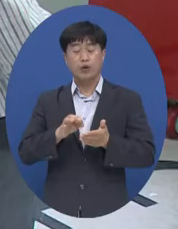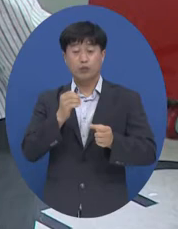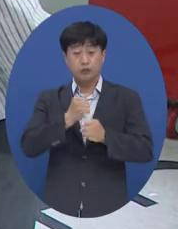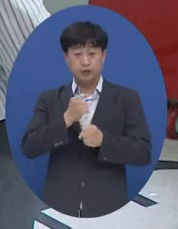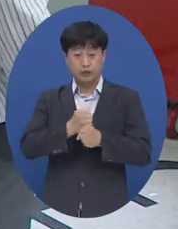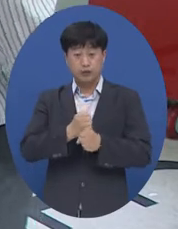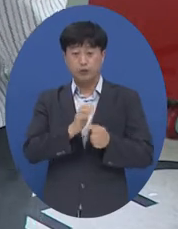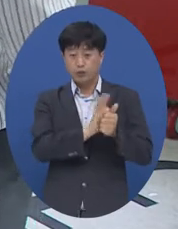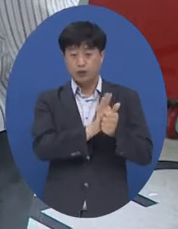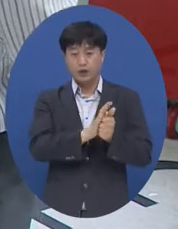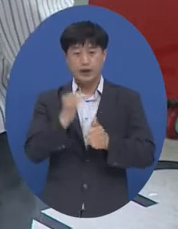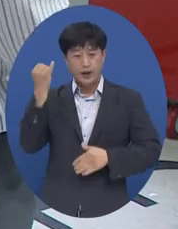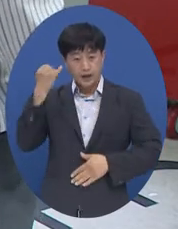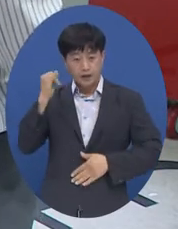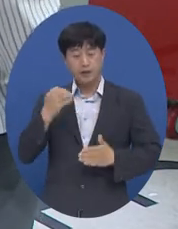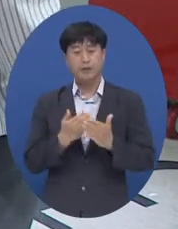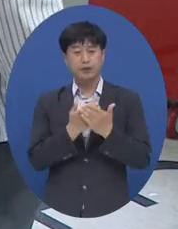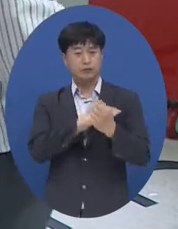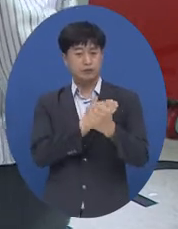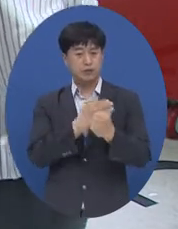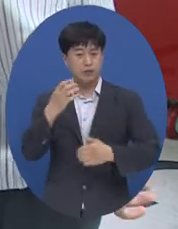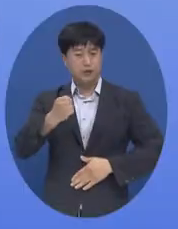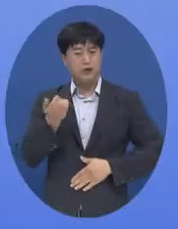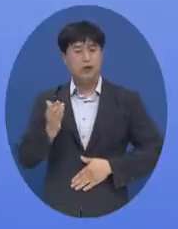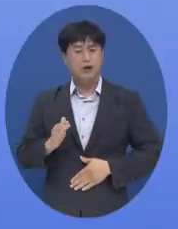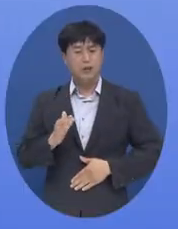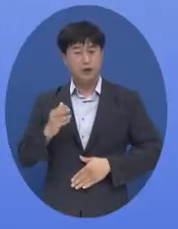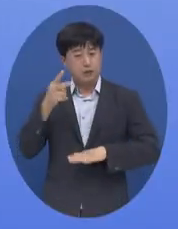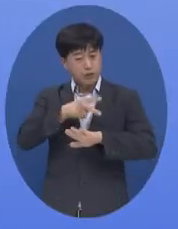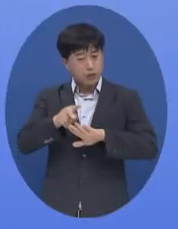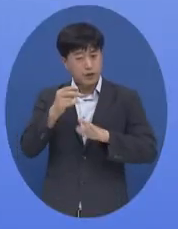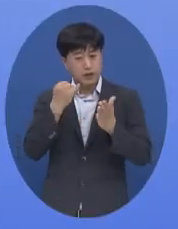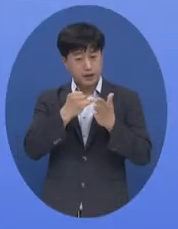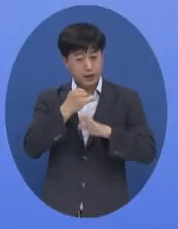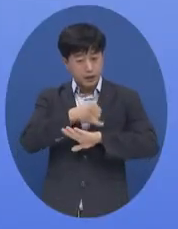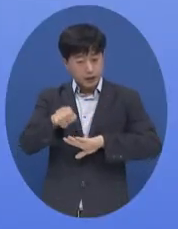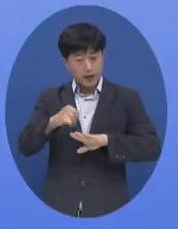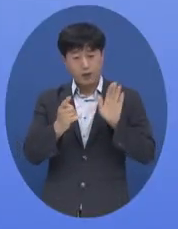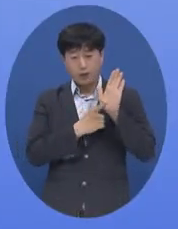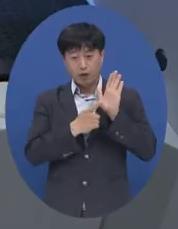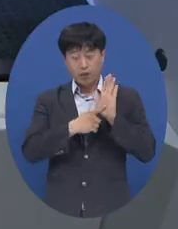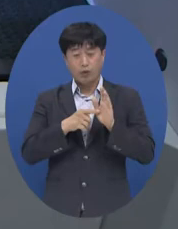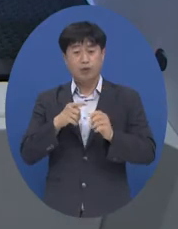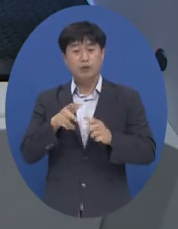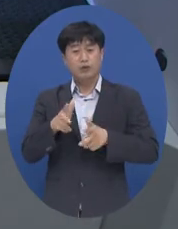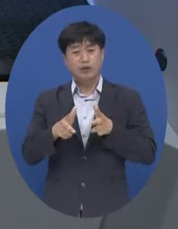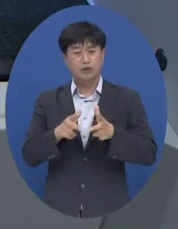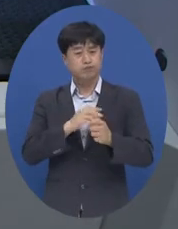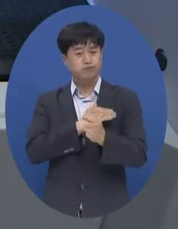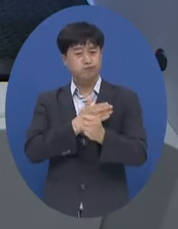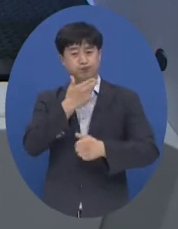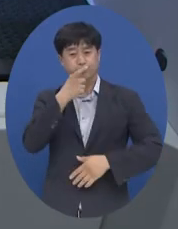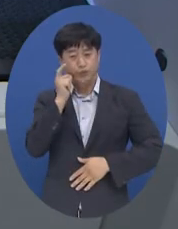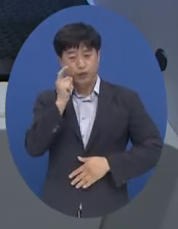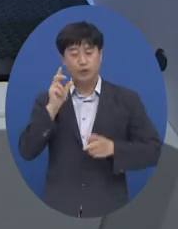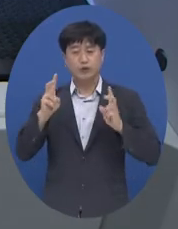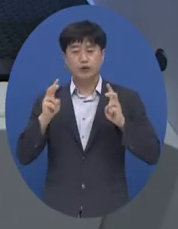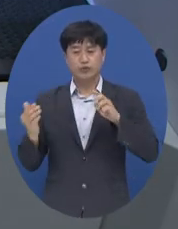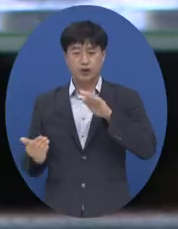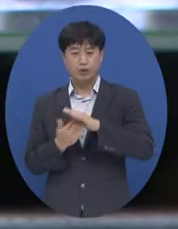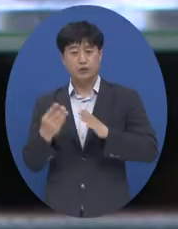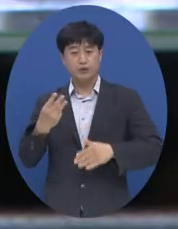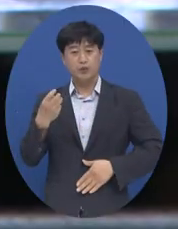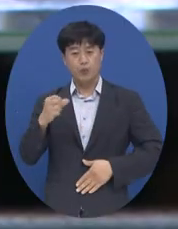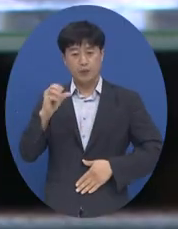돕습니다. 아이템과 성장 잠재력을 갖췄지만 설계, 디자인, 마케팅 등 사업화 역량이 부족한 기업에